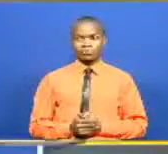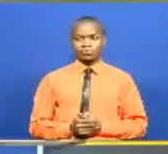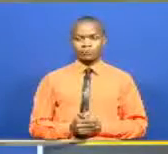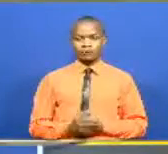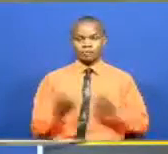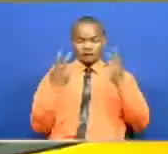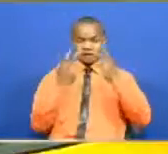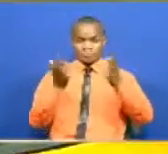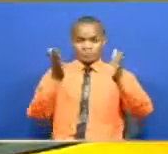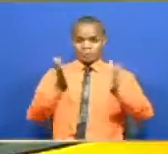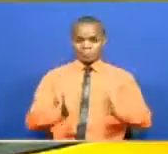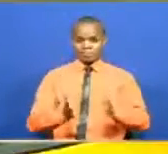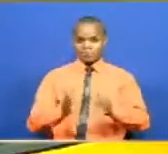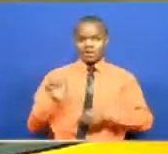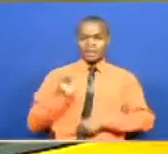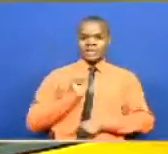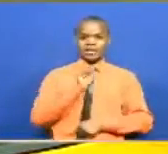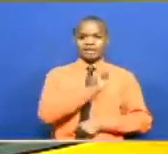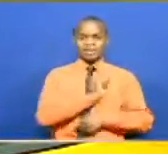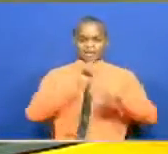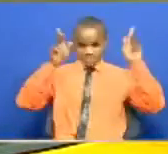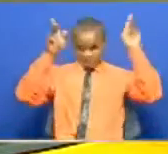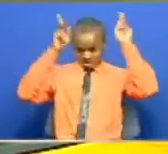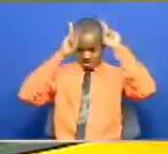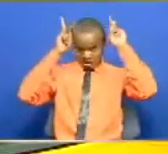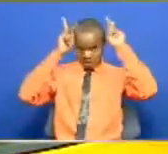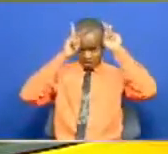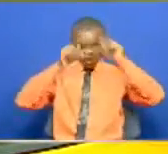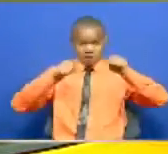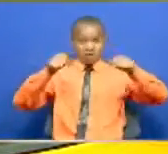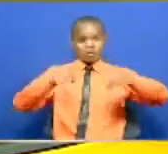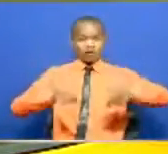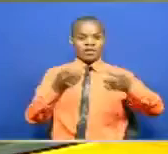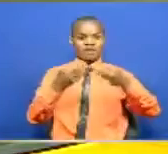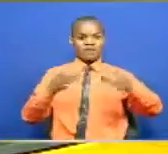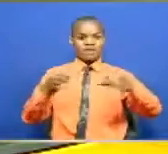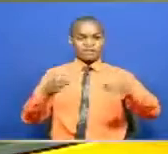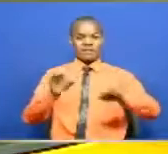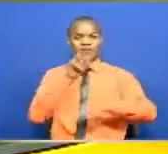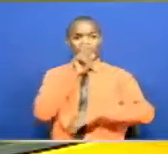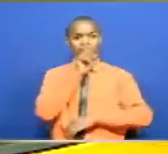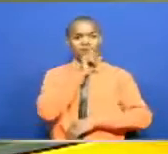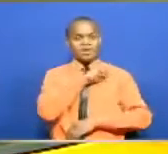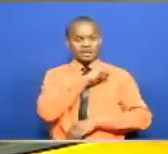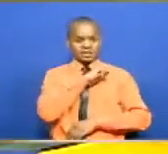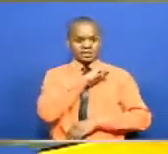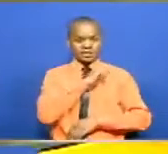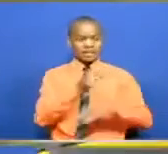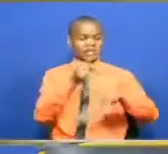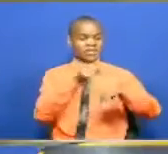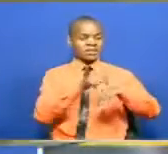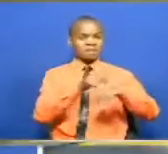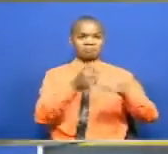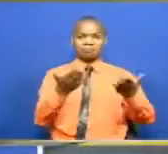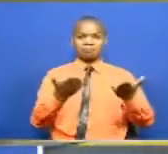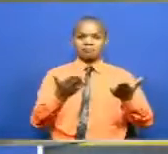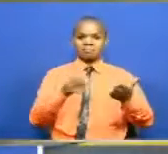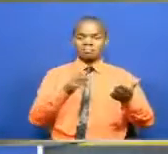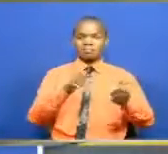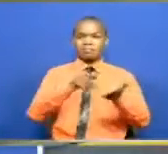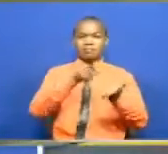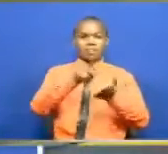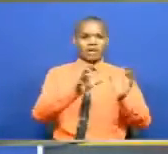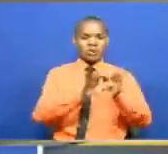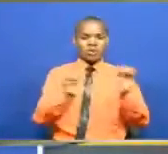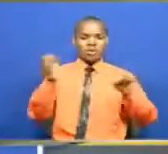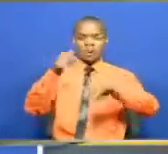Mtazamaji, Seneta wa Kakamega Cleophas Malala ameachiliwa huru kutoka korokoro za polisi bila masharti baada ya mkurugenzi wa mashtaka